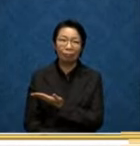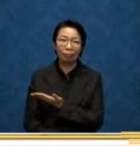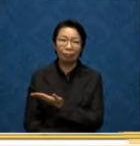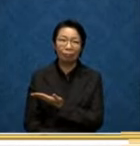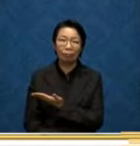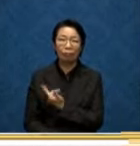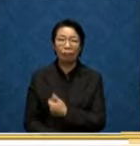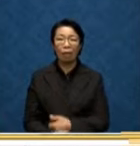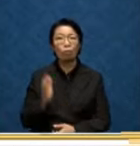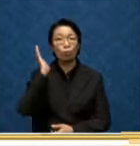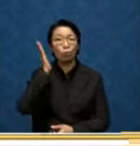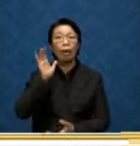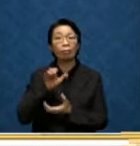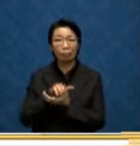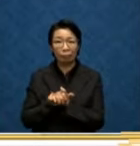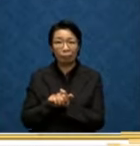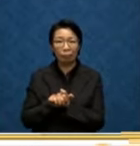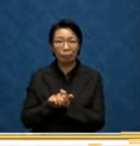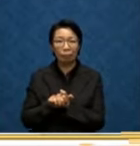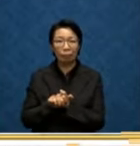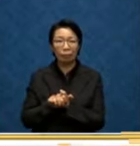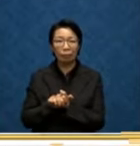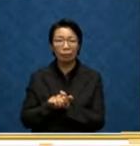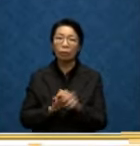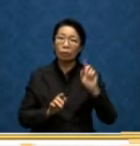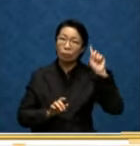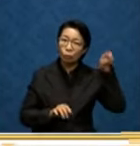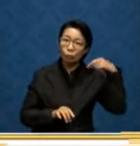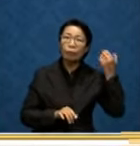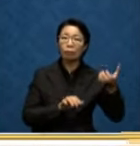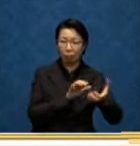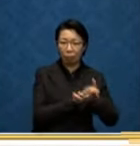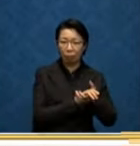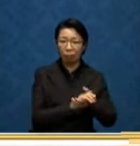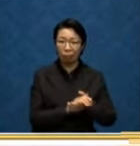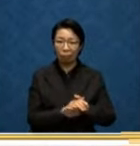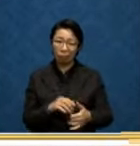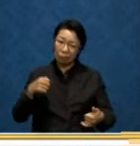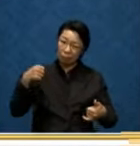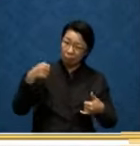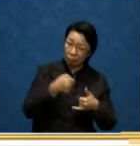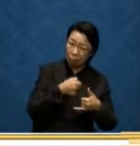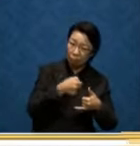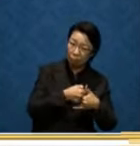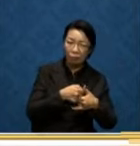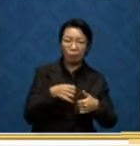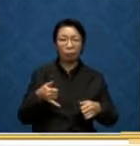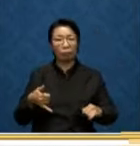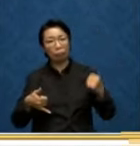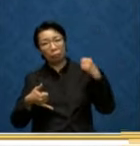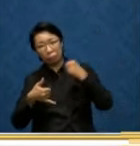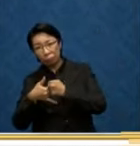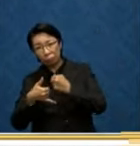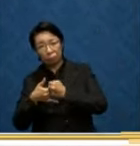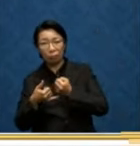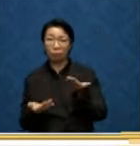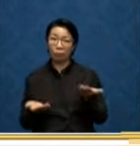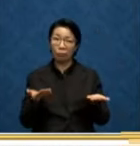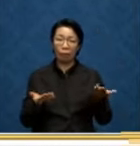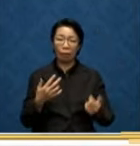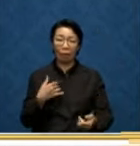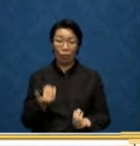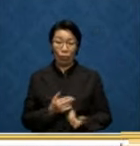สามีหรือภรรยาก็ตามนะคะที่ทำร้ายร่างกายซึ่งกันและกันจนกระทั่งลูก